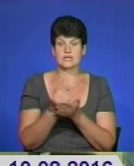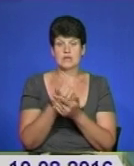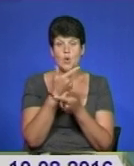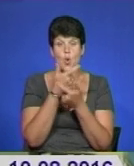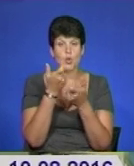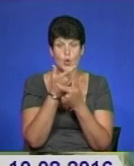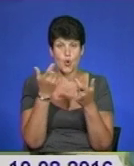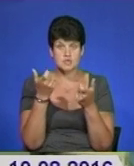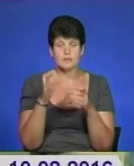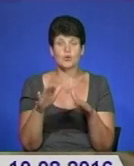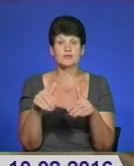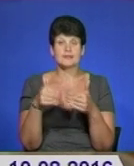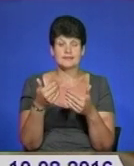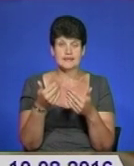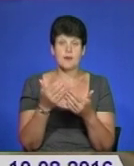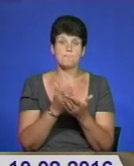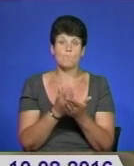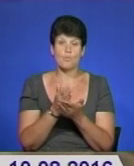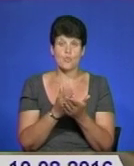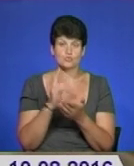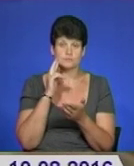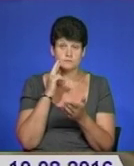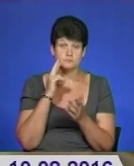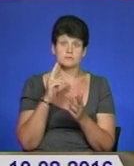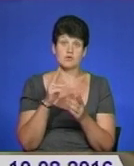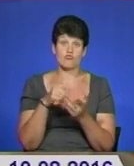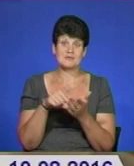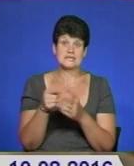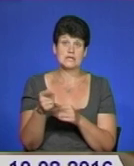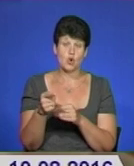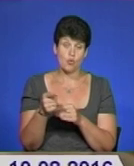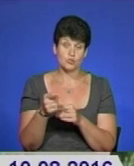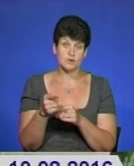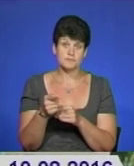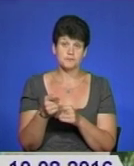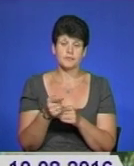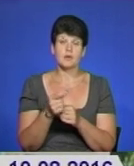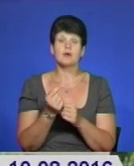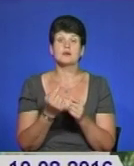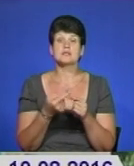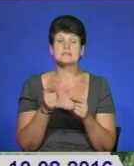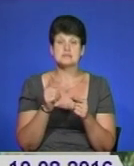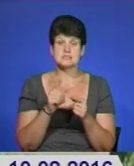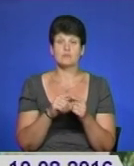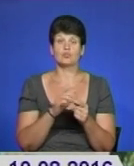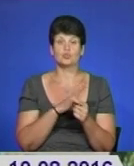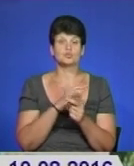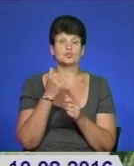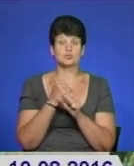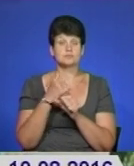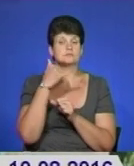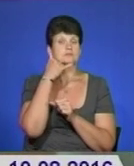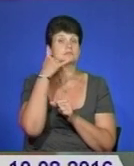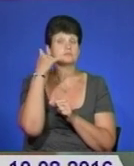оголошення про надання інтим-послуг в місті Тернополі. Безпосередньо вказаним громадянам було здійснено телефонний